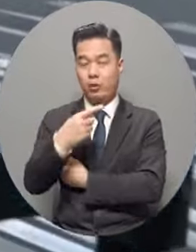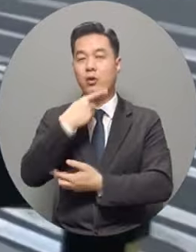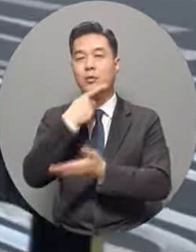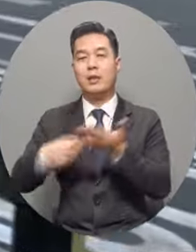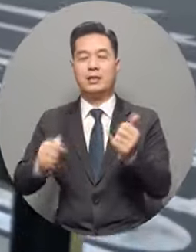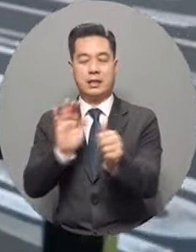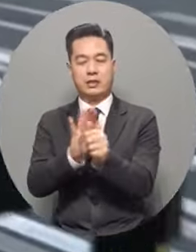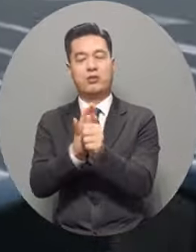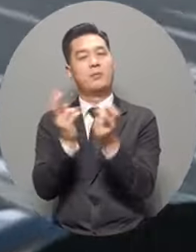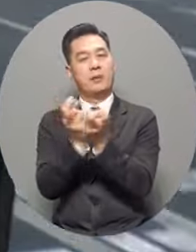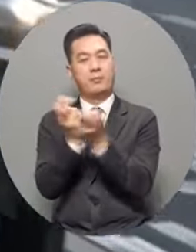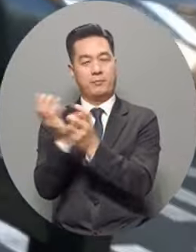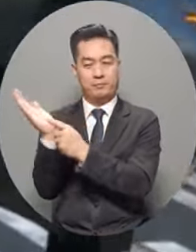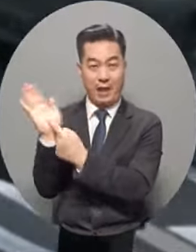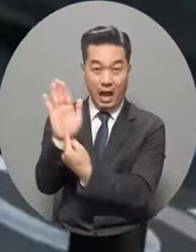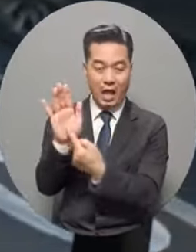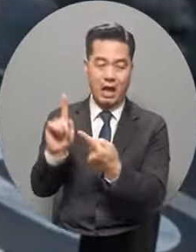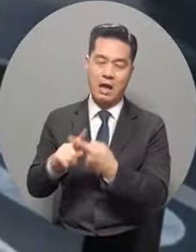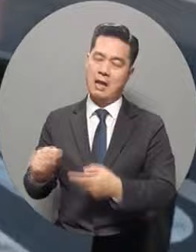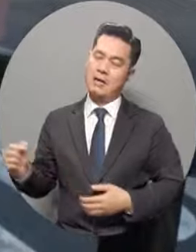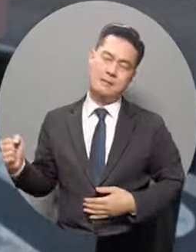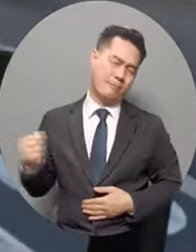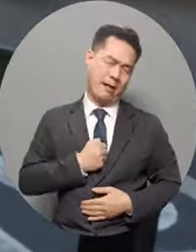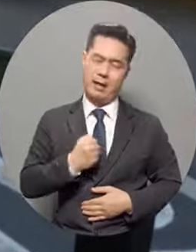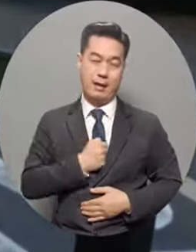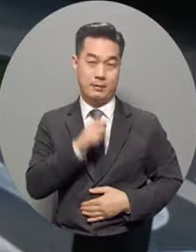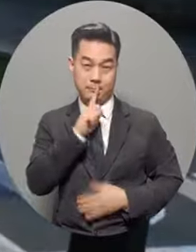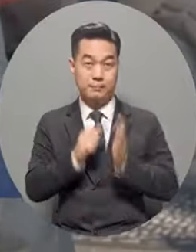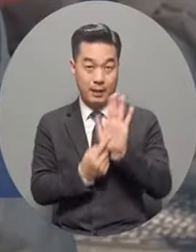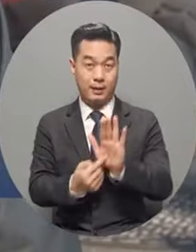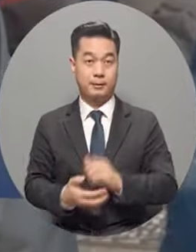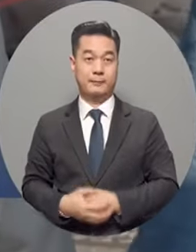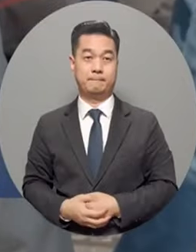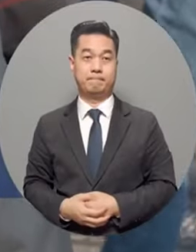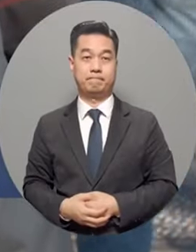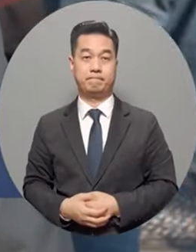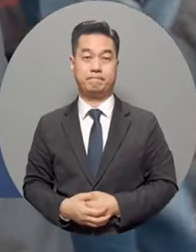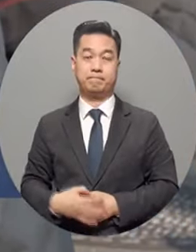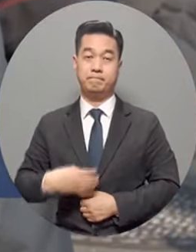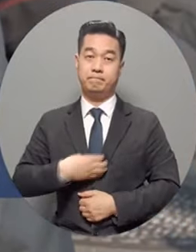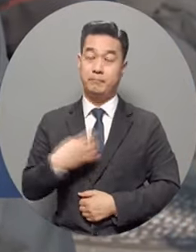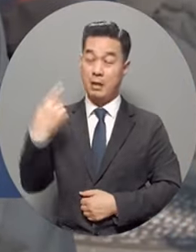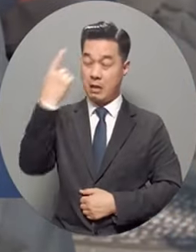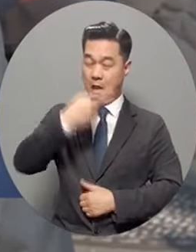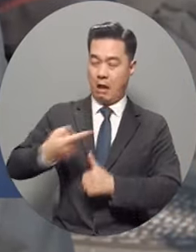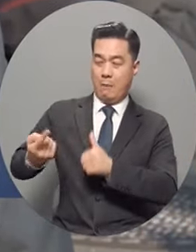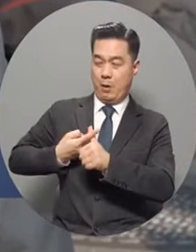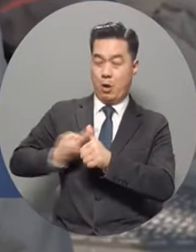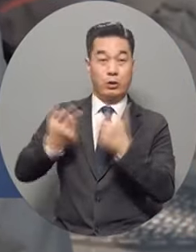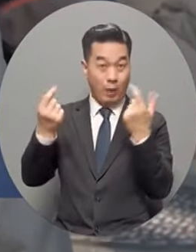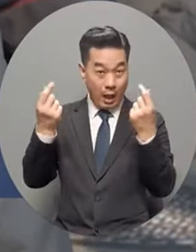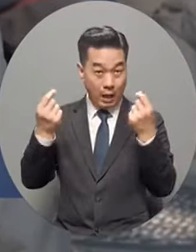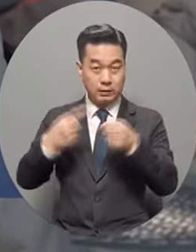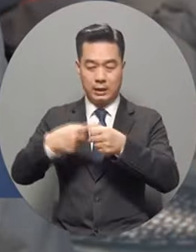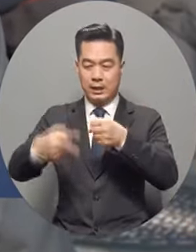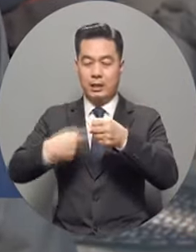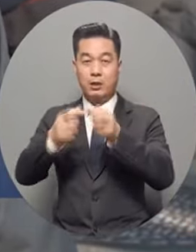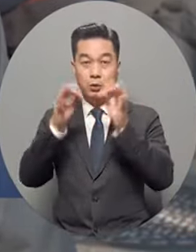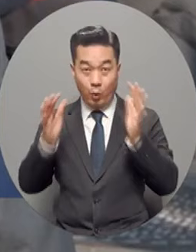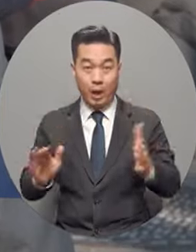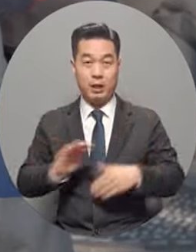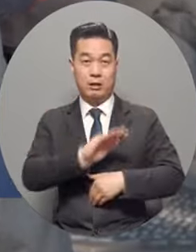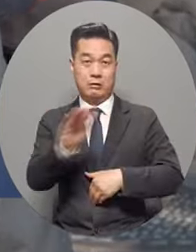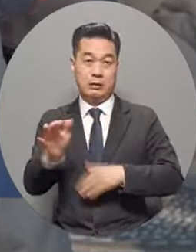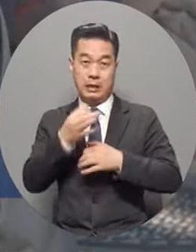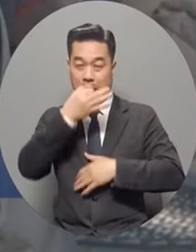지원책이 발표될 거란 소식에 분통을 터뜨렸습니다. 굉장히 모욕을 주는 이야기입니다. 지난 1년간에 그렇다면 우리가